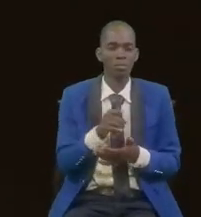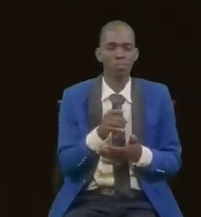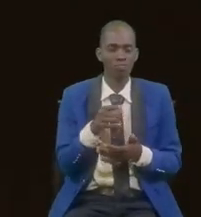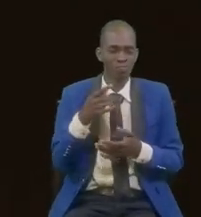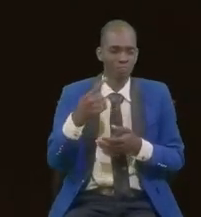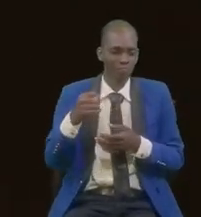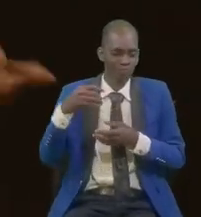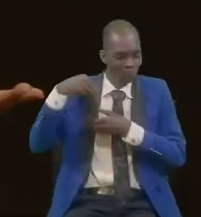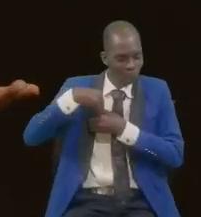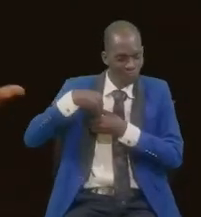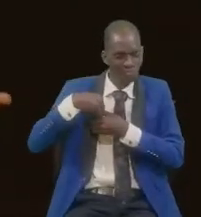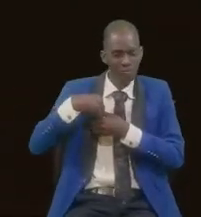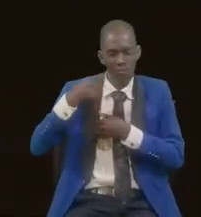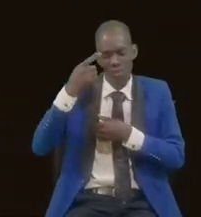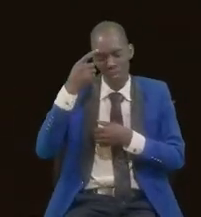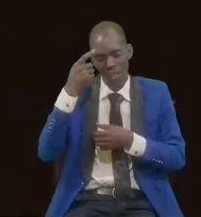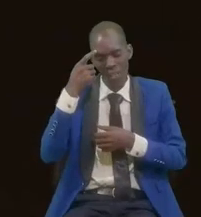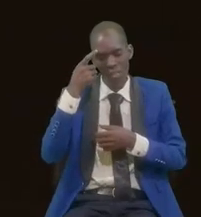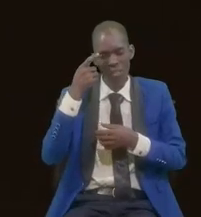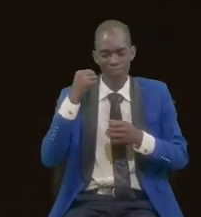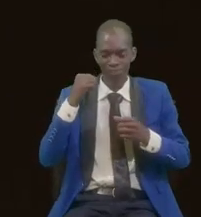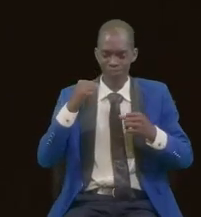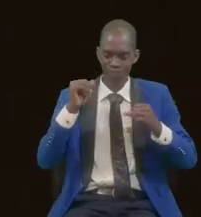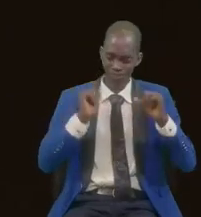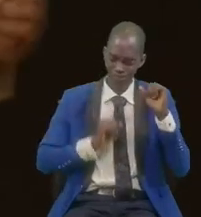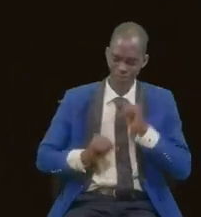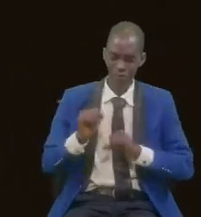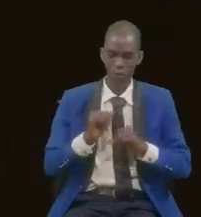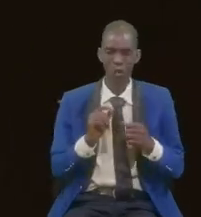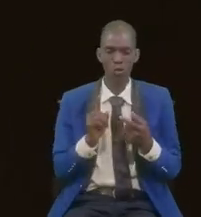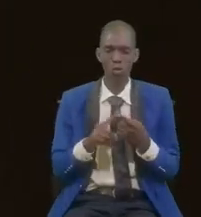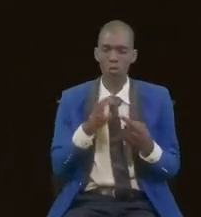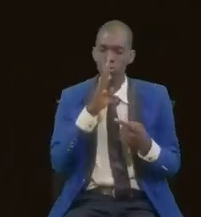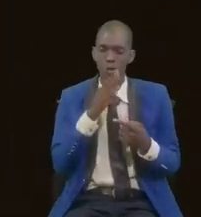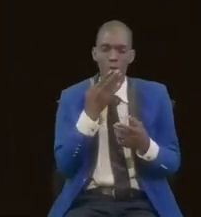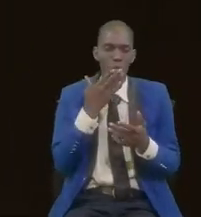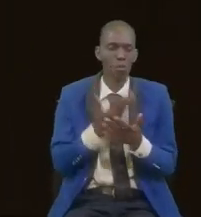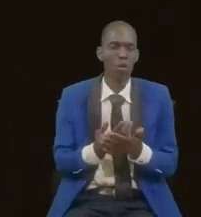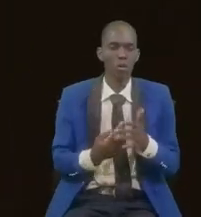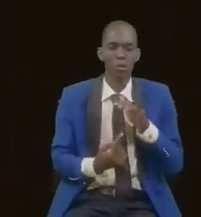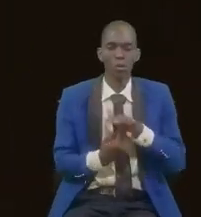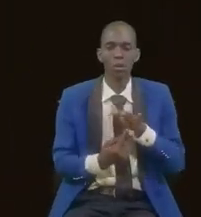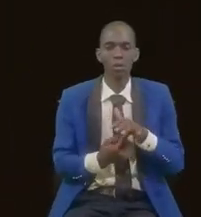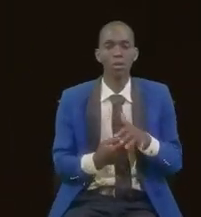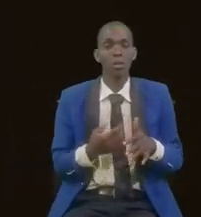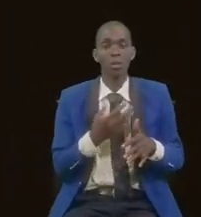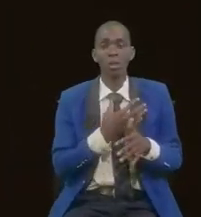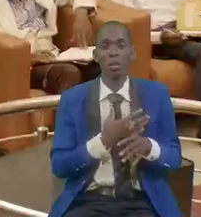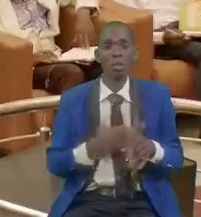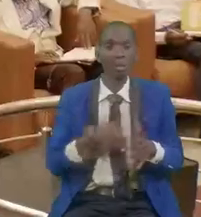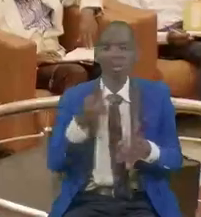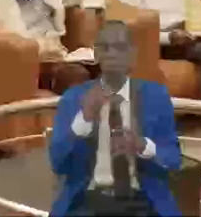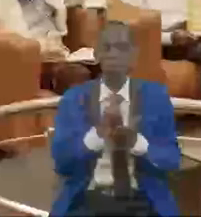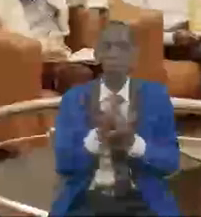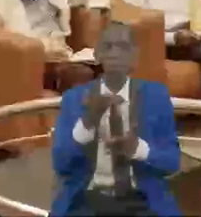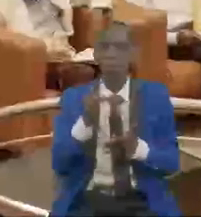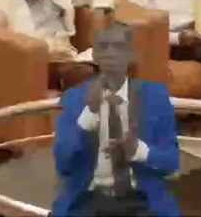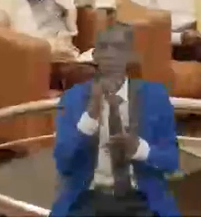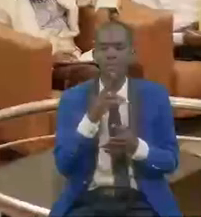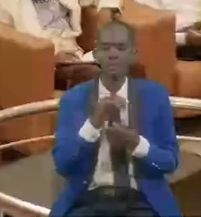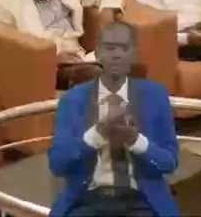leur homme intérieur s'efforce pour la réputation. Donc, il se